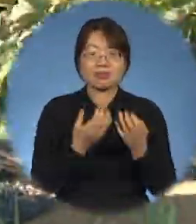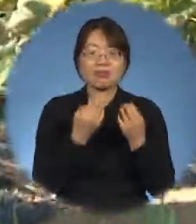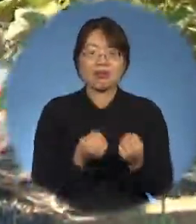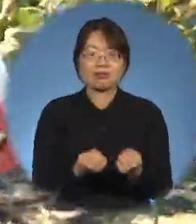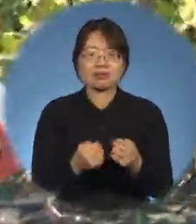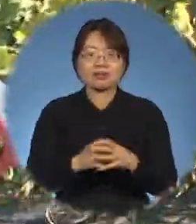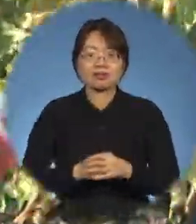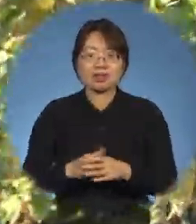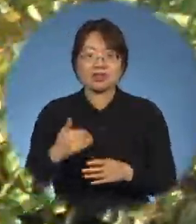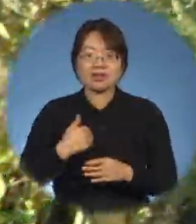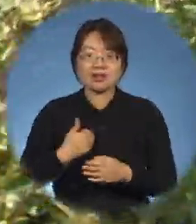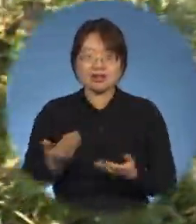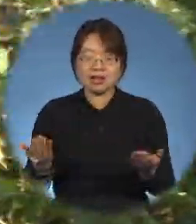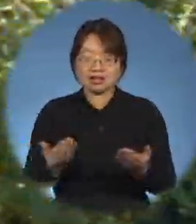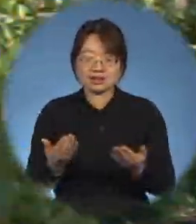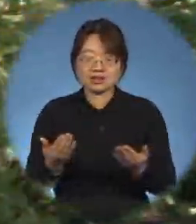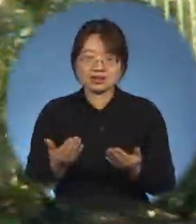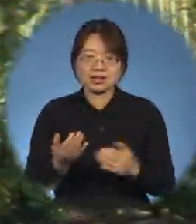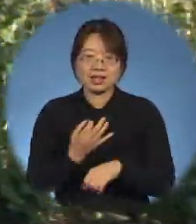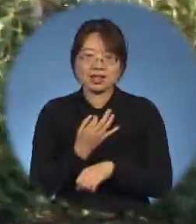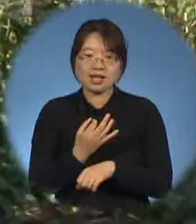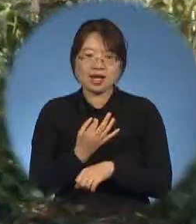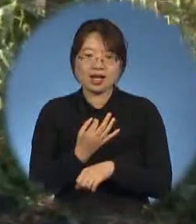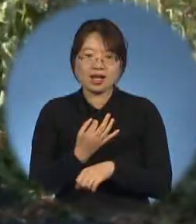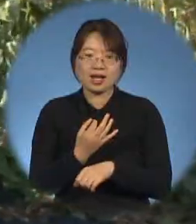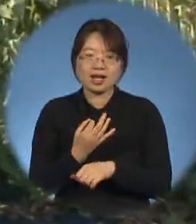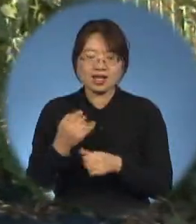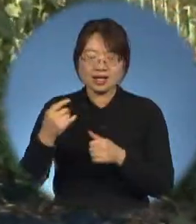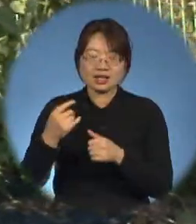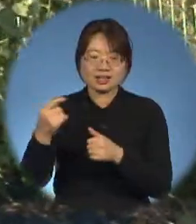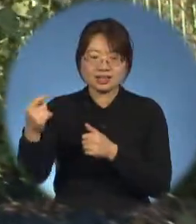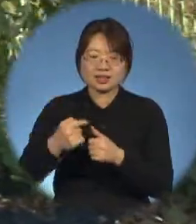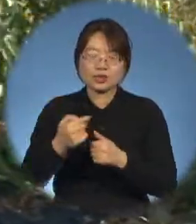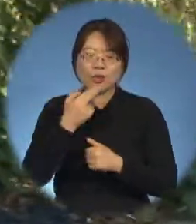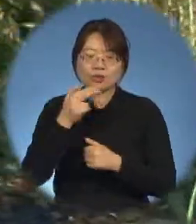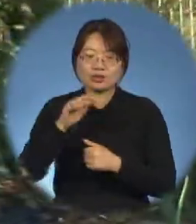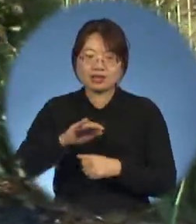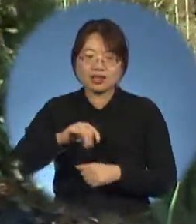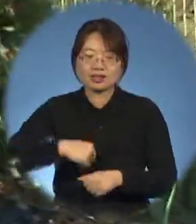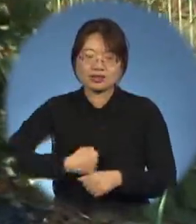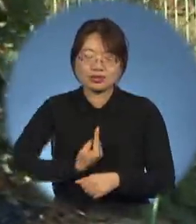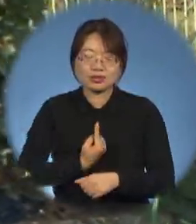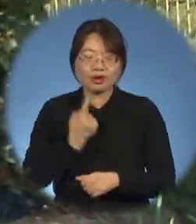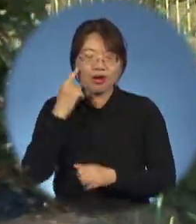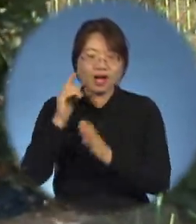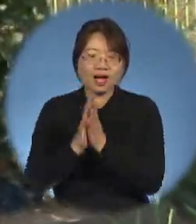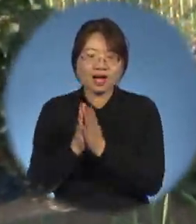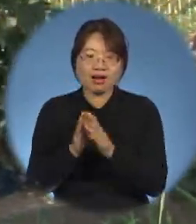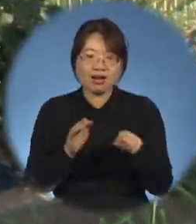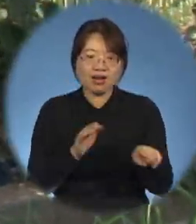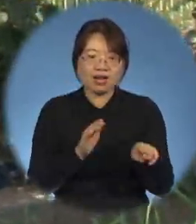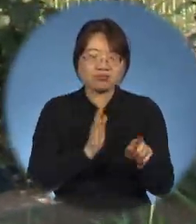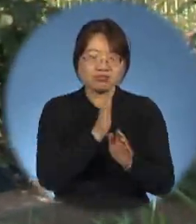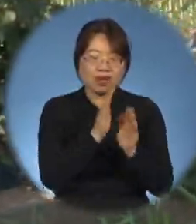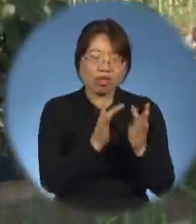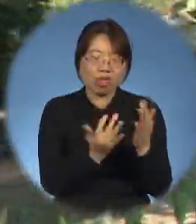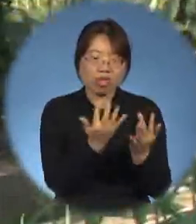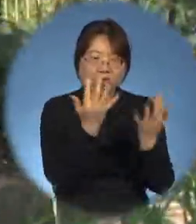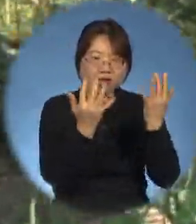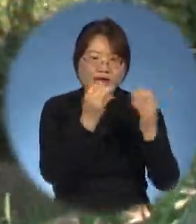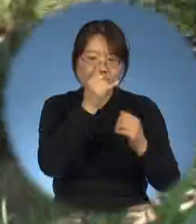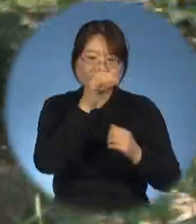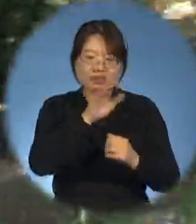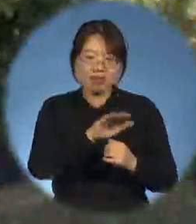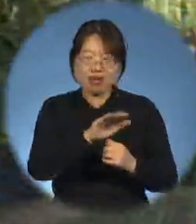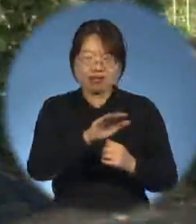이를 사설 해야 내가 살아 많은 양들을 다포 받으려다 돌아가겠습니다 끓이시면 아 가꾸면 여기서